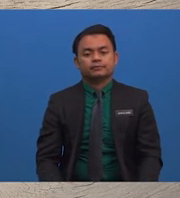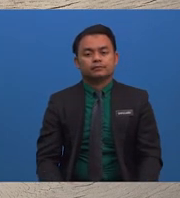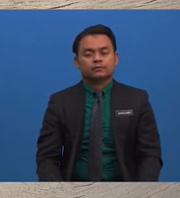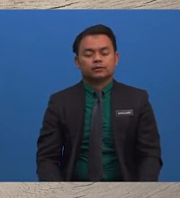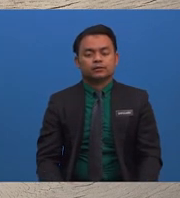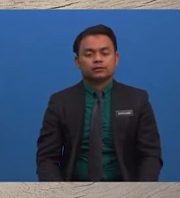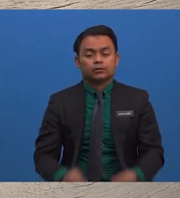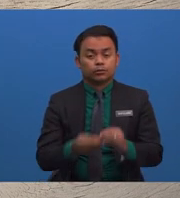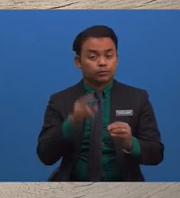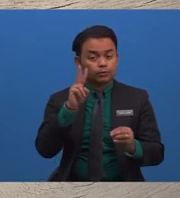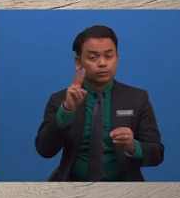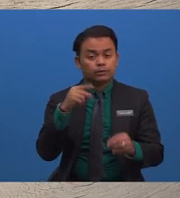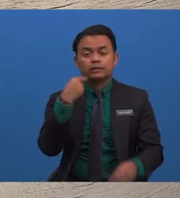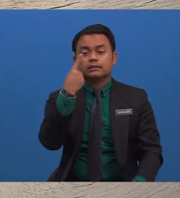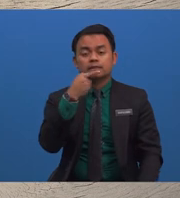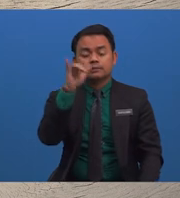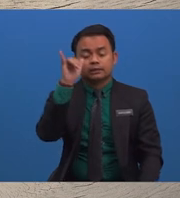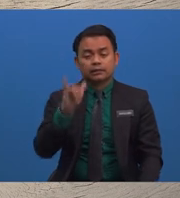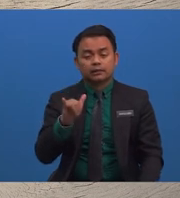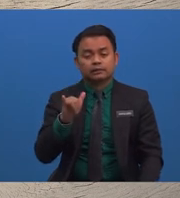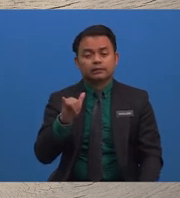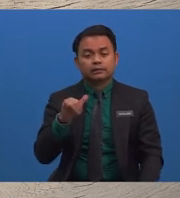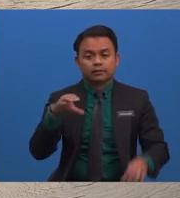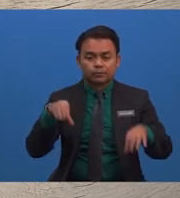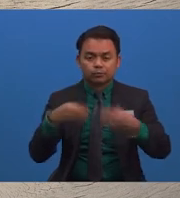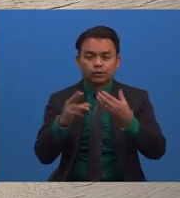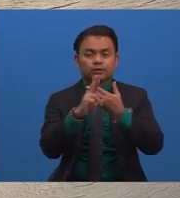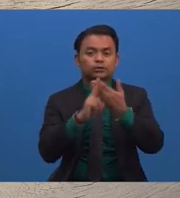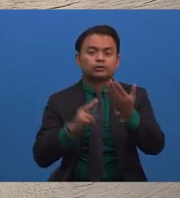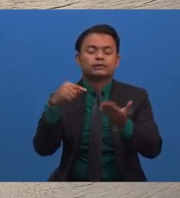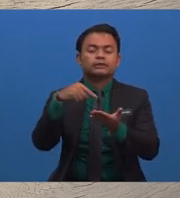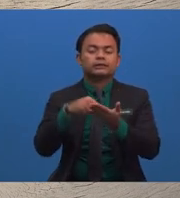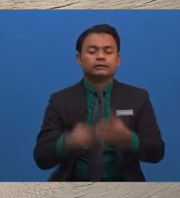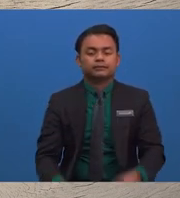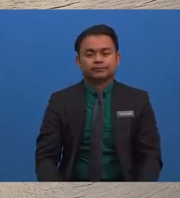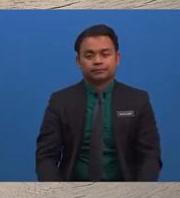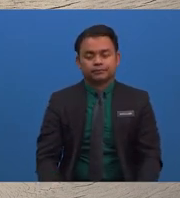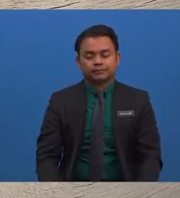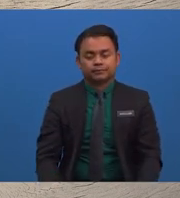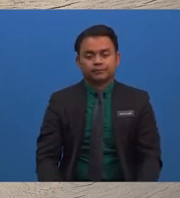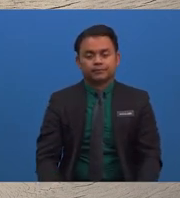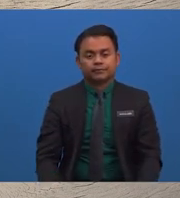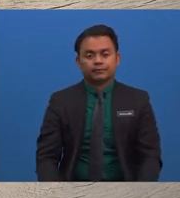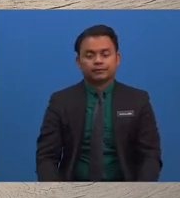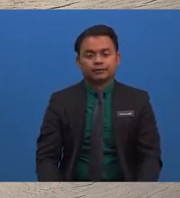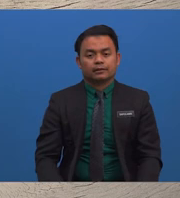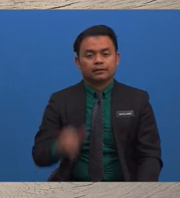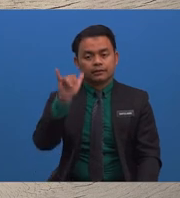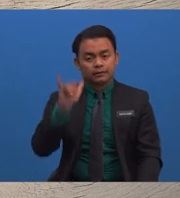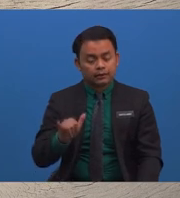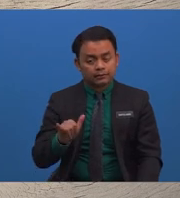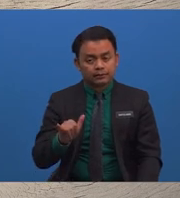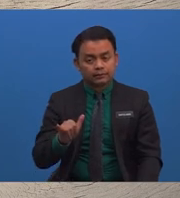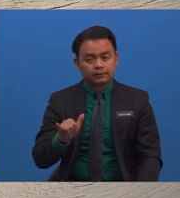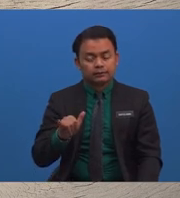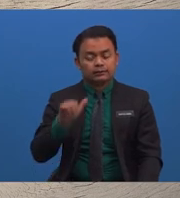sandwich sardin? Dialog ketiga ialah ibu saya beli sebuku roti dan setin sardin